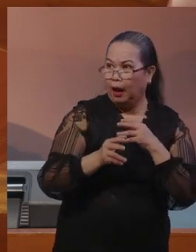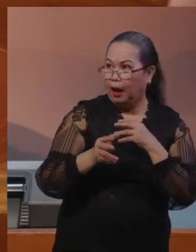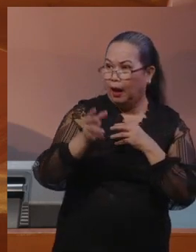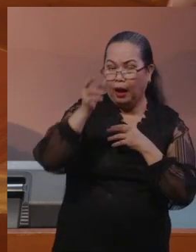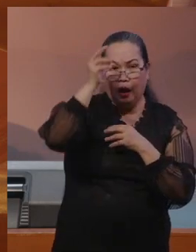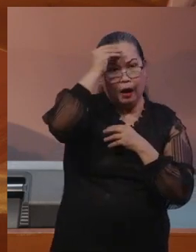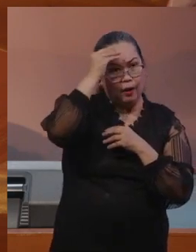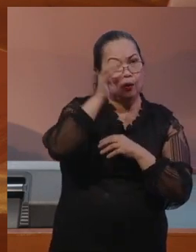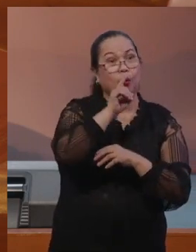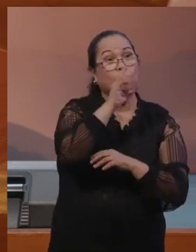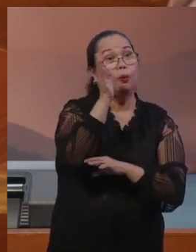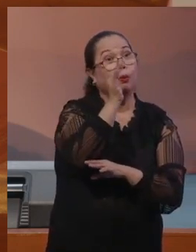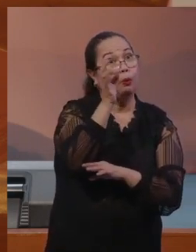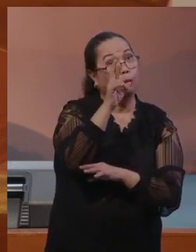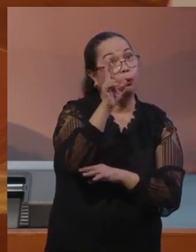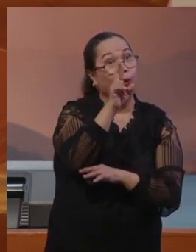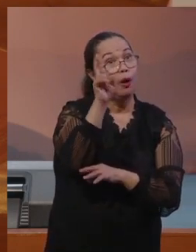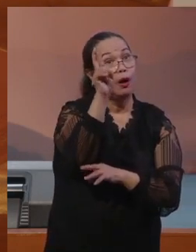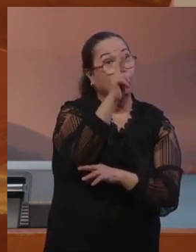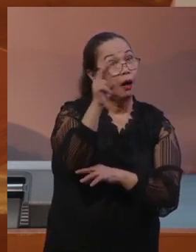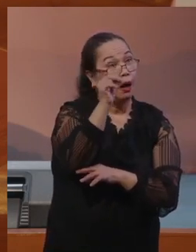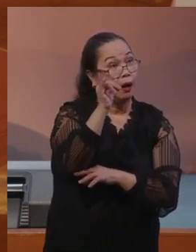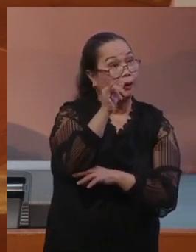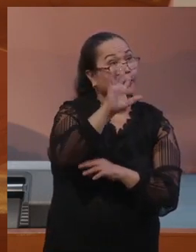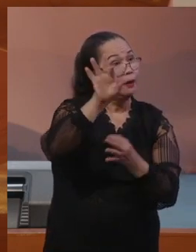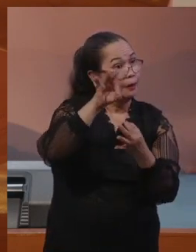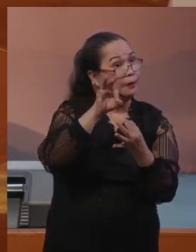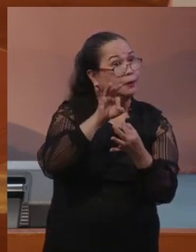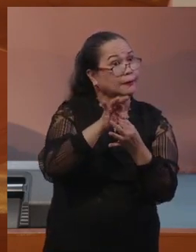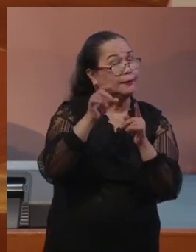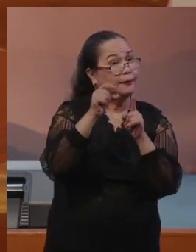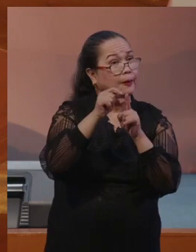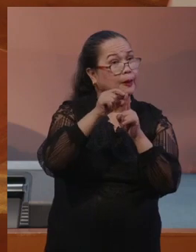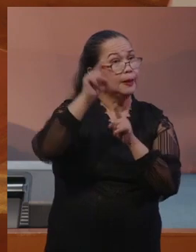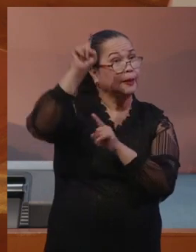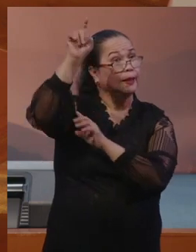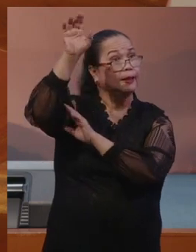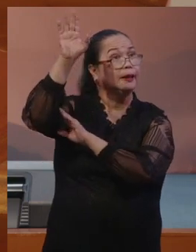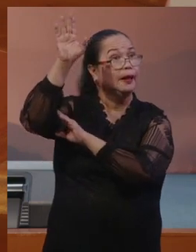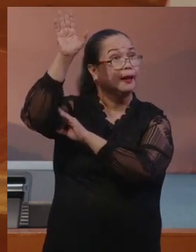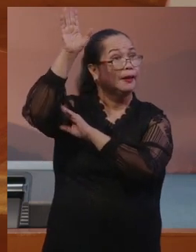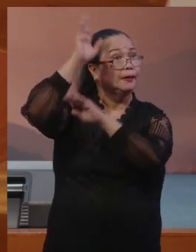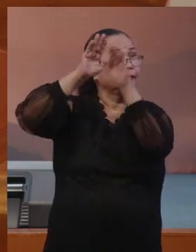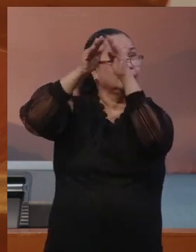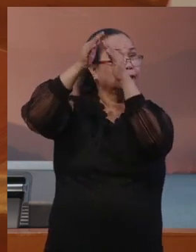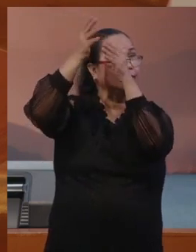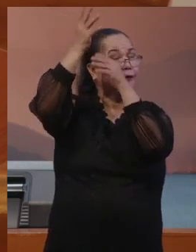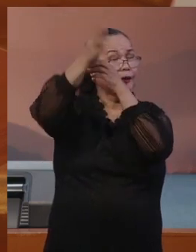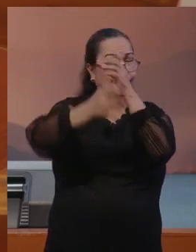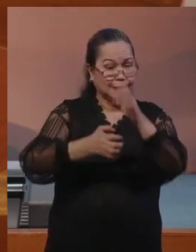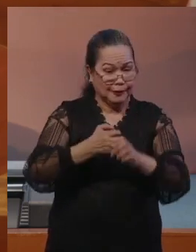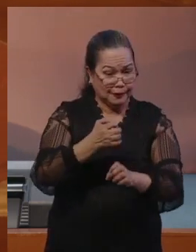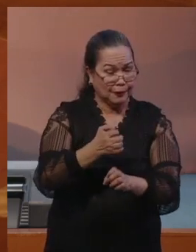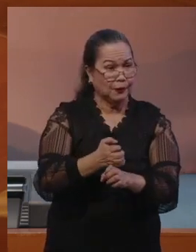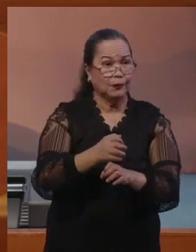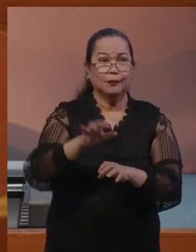si Rahab. Exactly the same words. He is God in the heavens above and on the earth